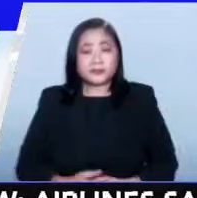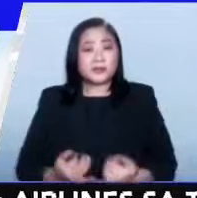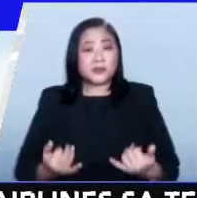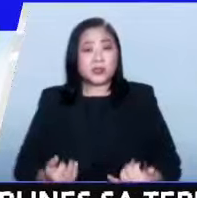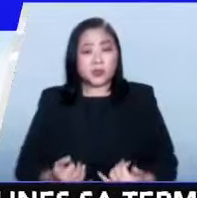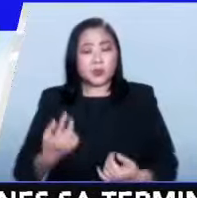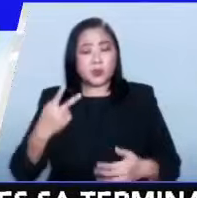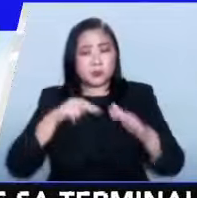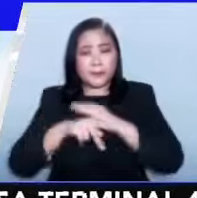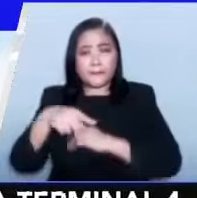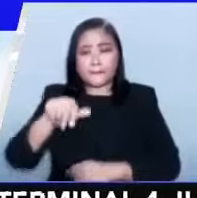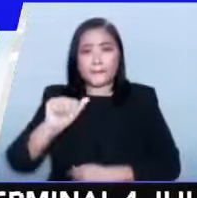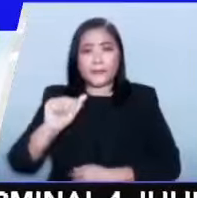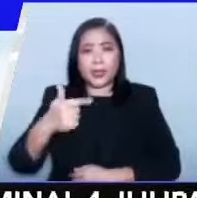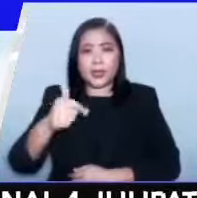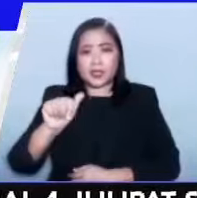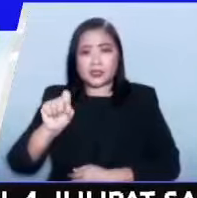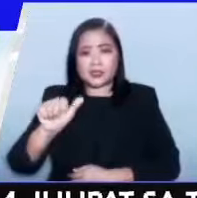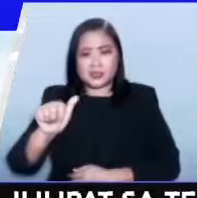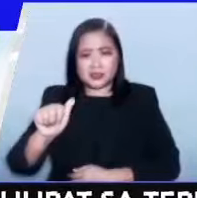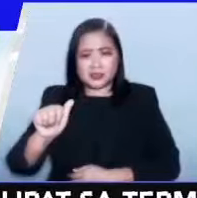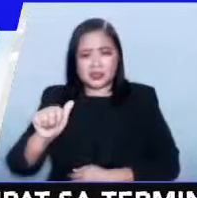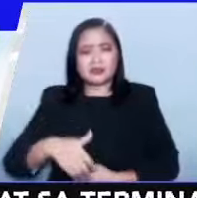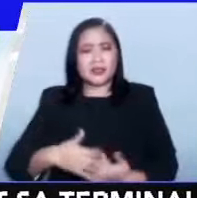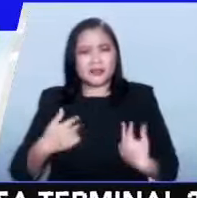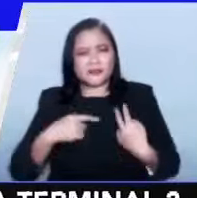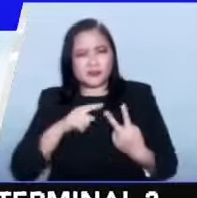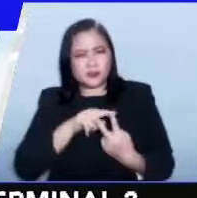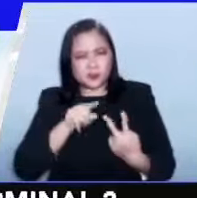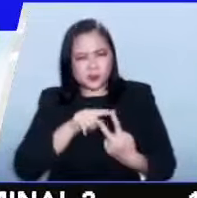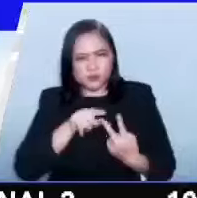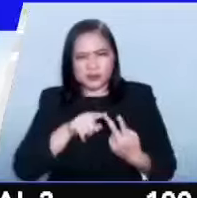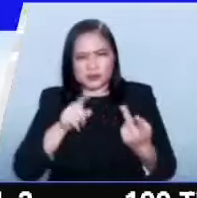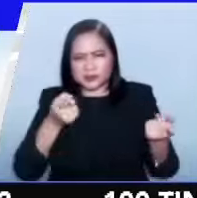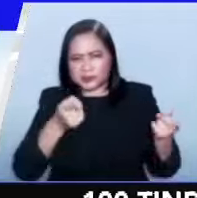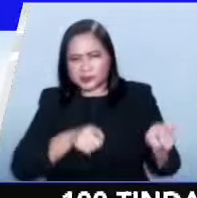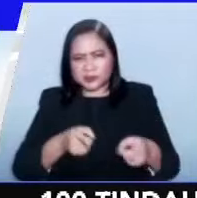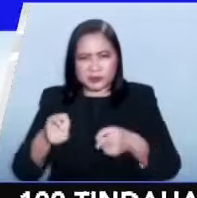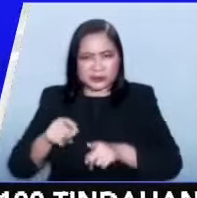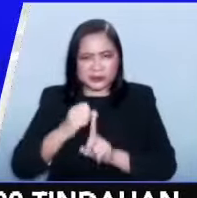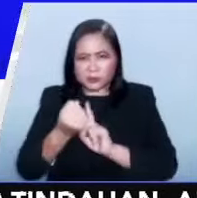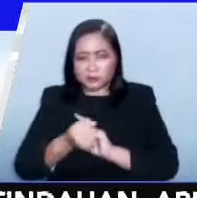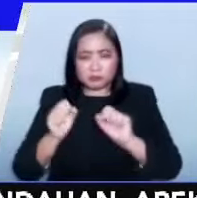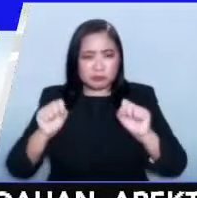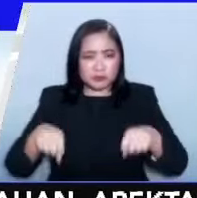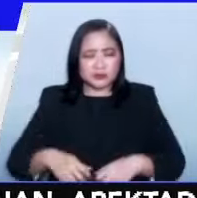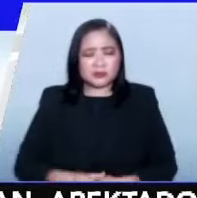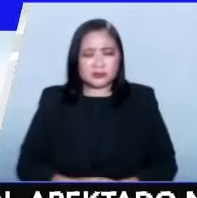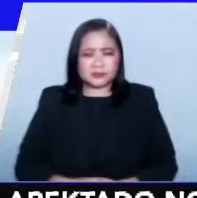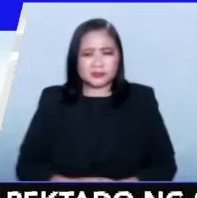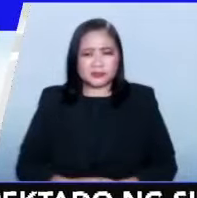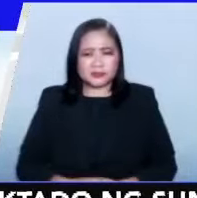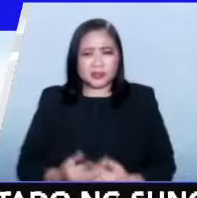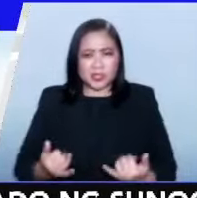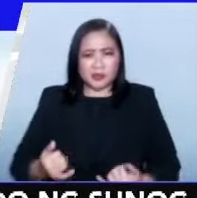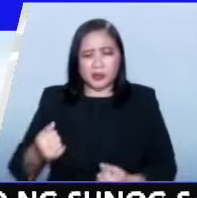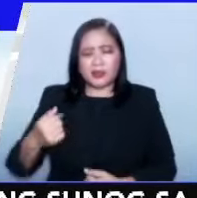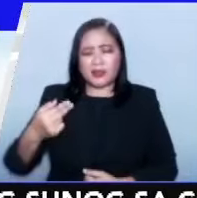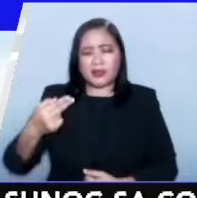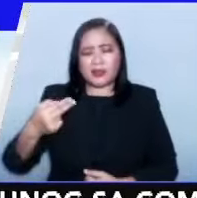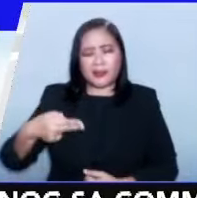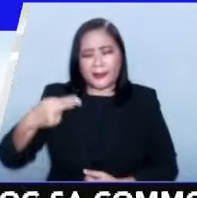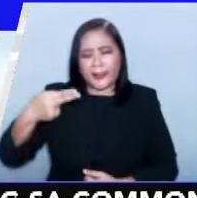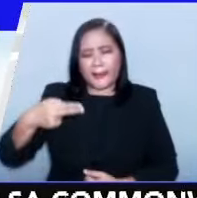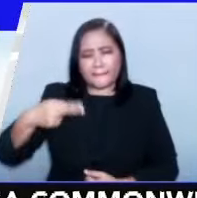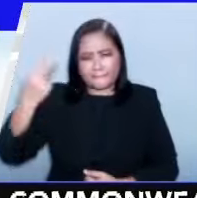pag-asa dalawang scenary ho kasi ang binigay niya dahil nasa high pressure sa taas maaaring